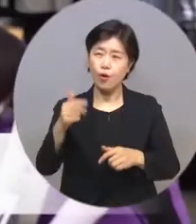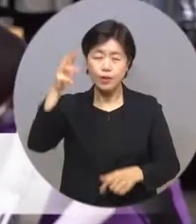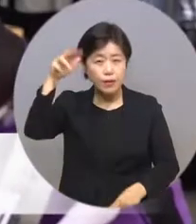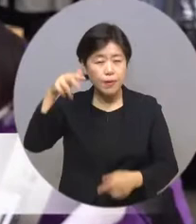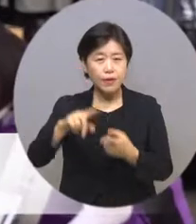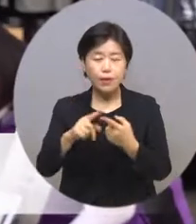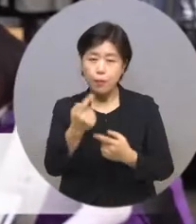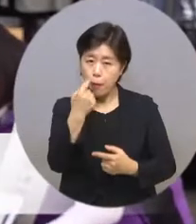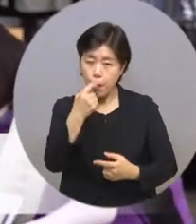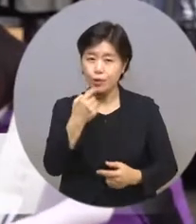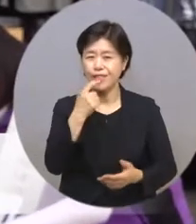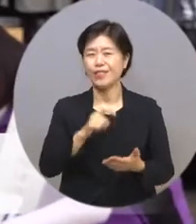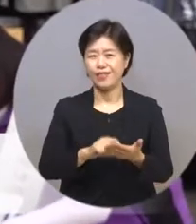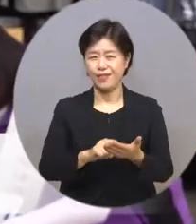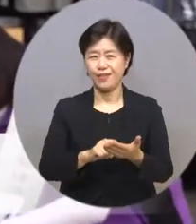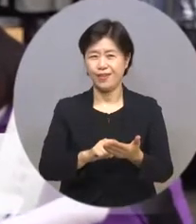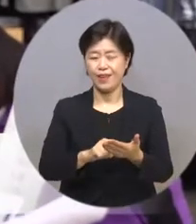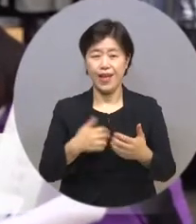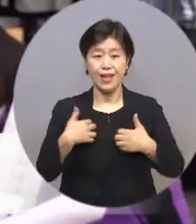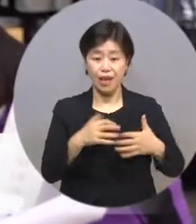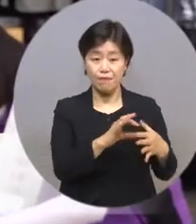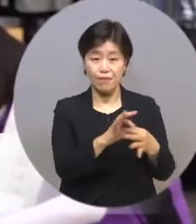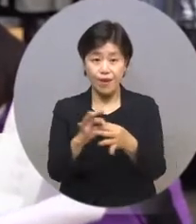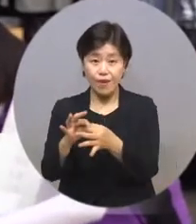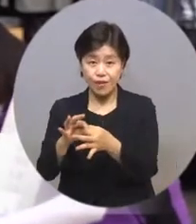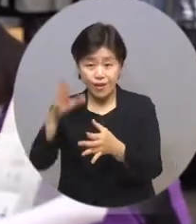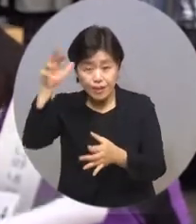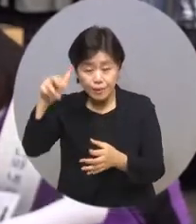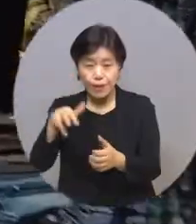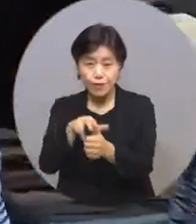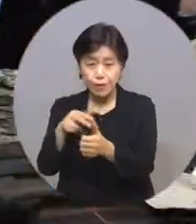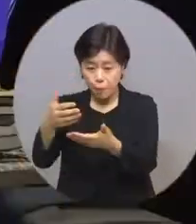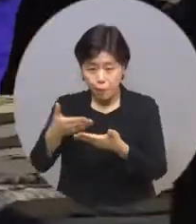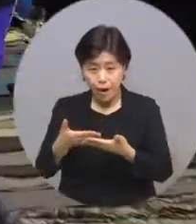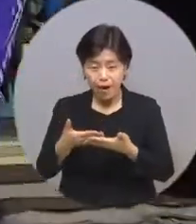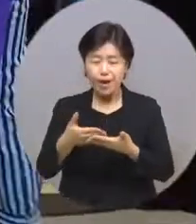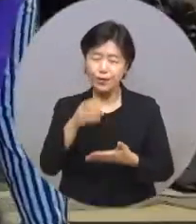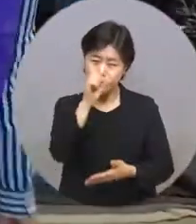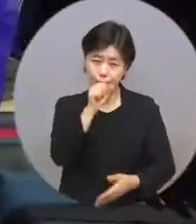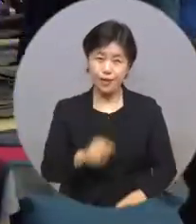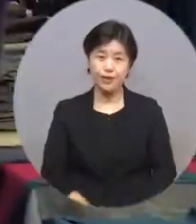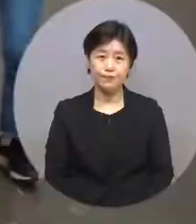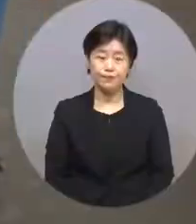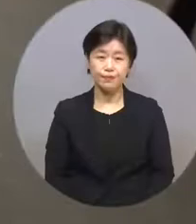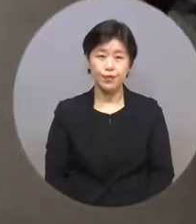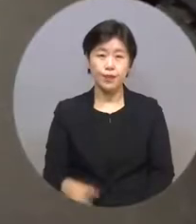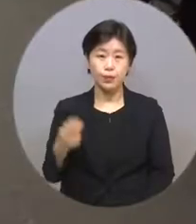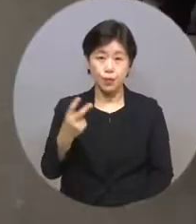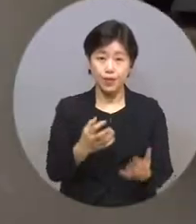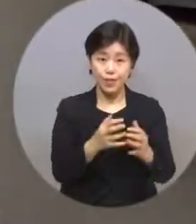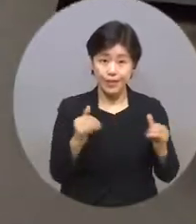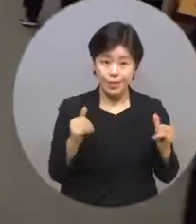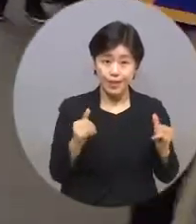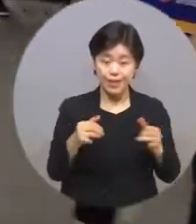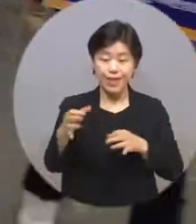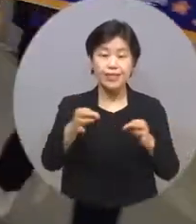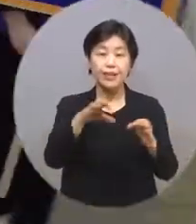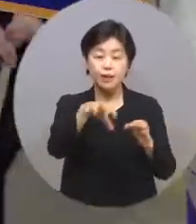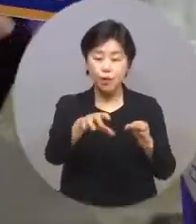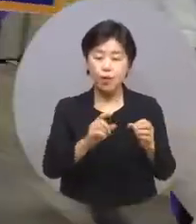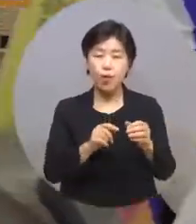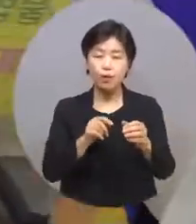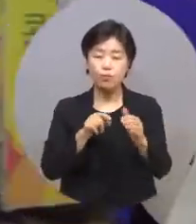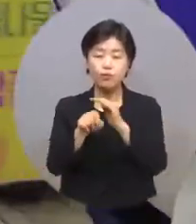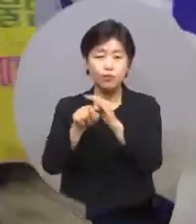게임으로 치매 예방에 대해서 배우니까 쉽게 할 수 있어서 좋습니다. 다른 직원들은 시장 안으로 들어가서 치매 예방 주간을